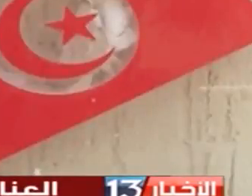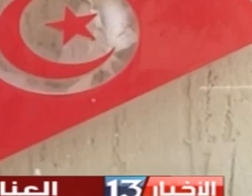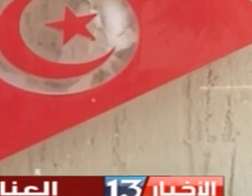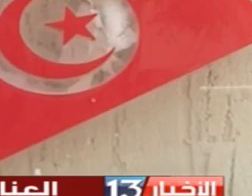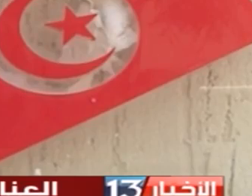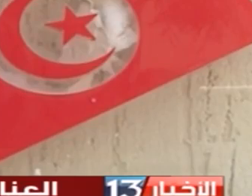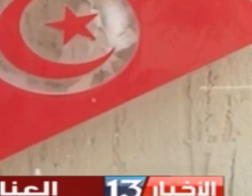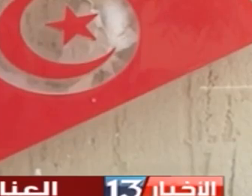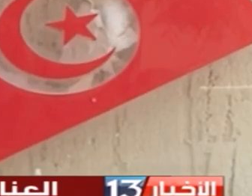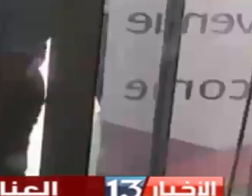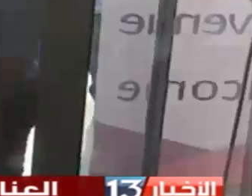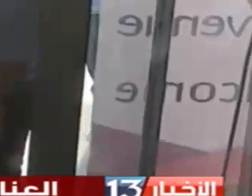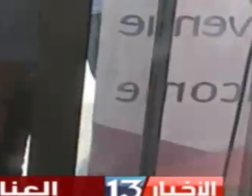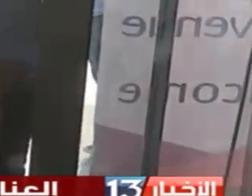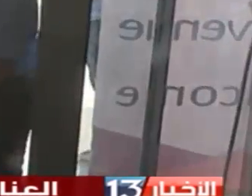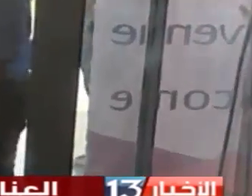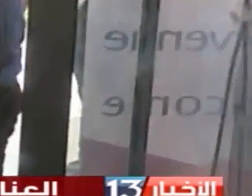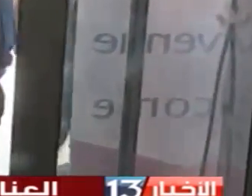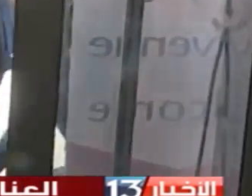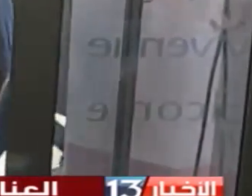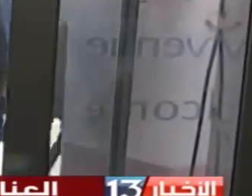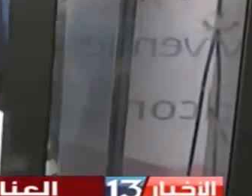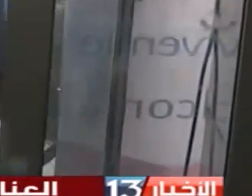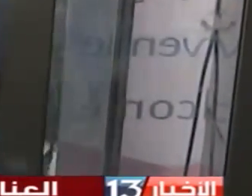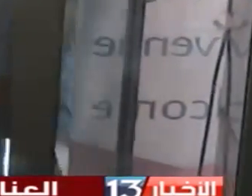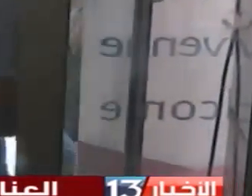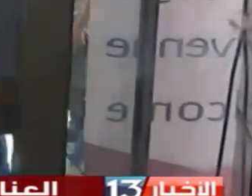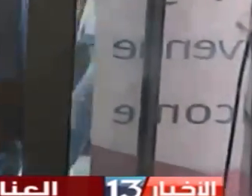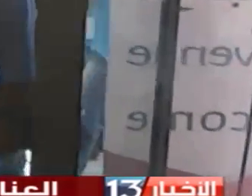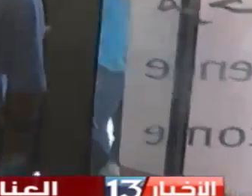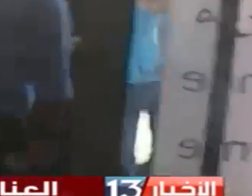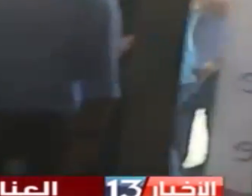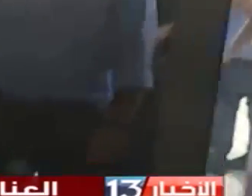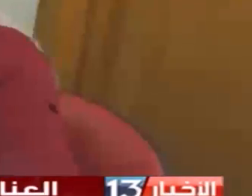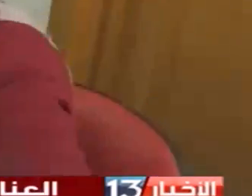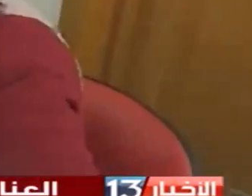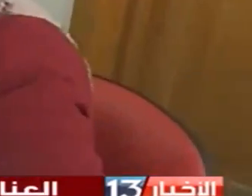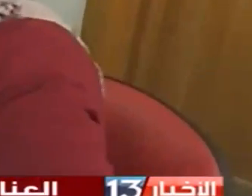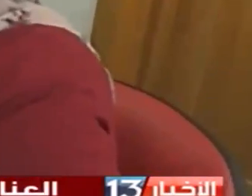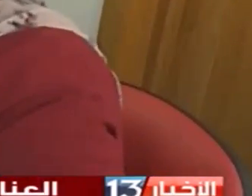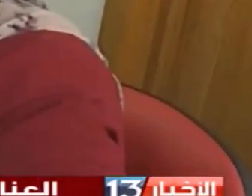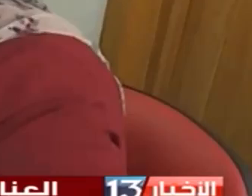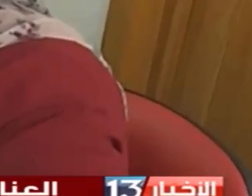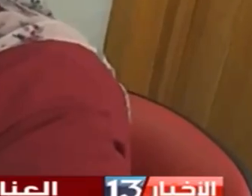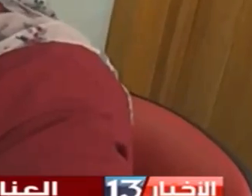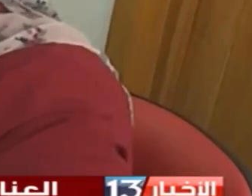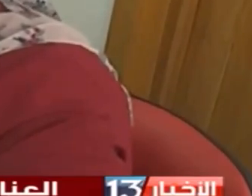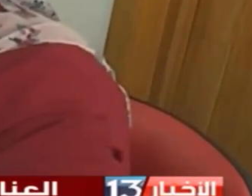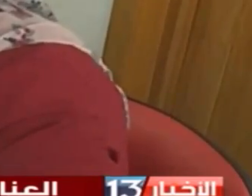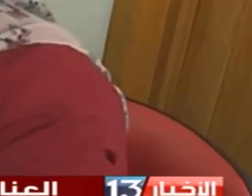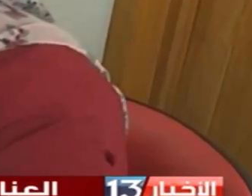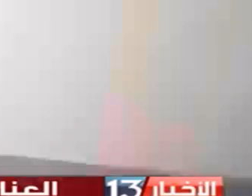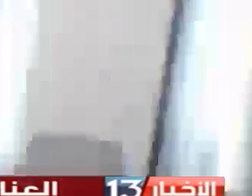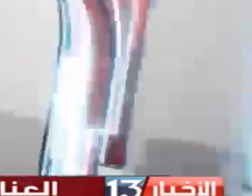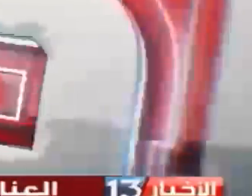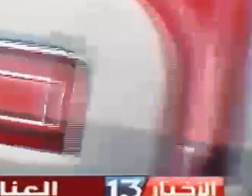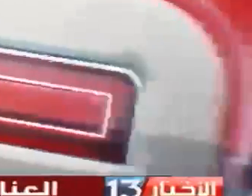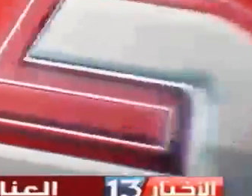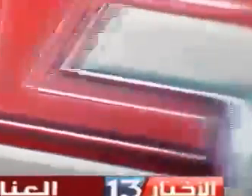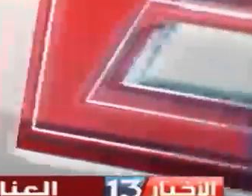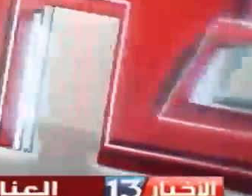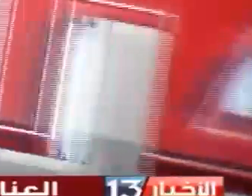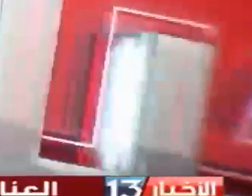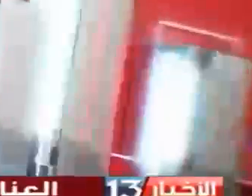للانتخابات الرئاسية، وشبكة مراقبون تدعو هيئة الانتخابات لتمكين المواطنين من التثبت من إدراج أسمائهم في قائمة